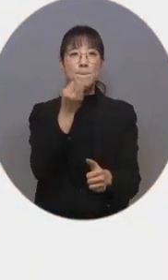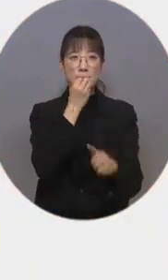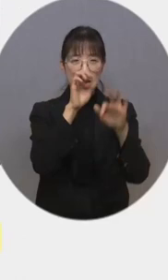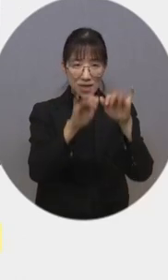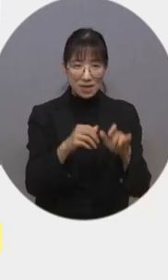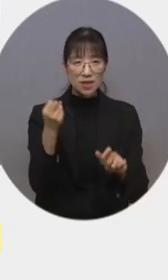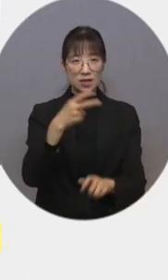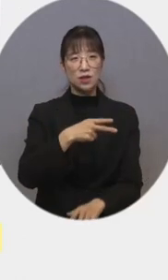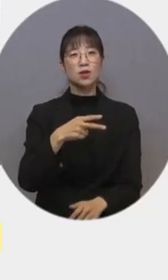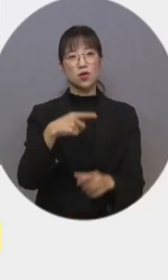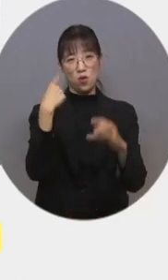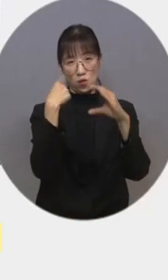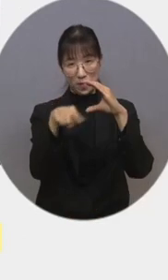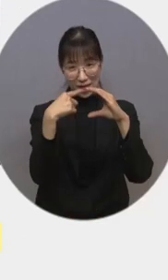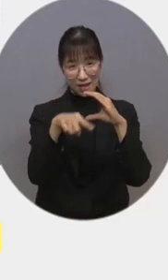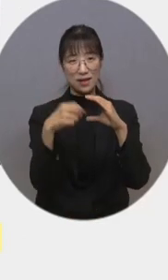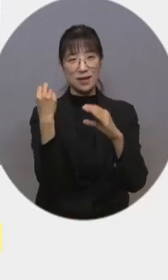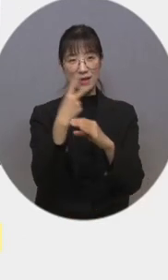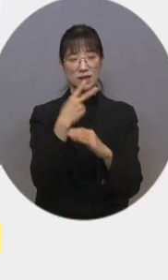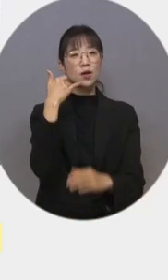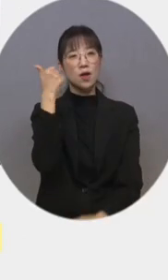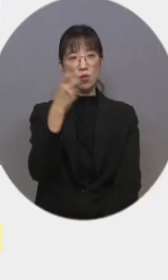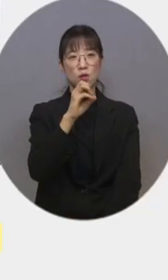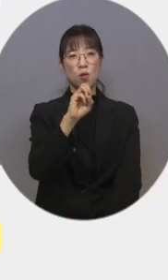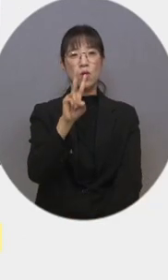홈페이지 또는 전자우편,